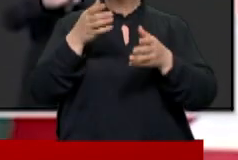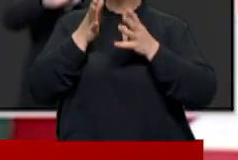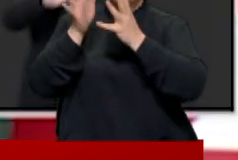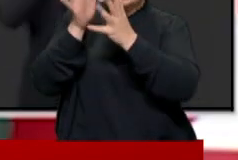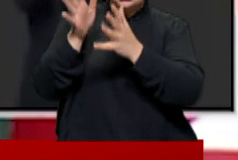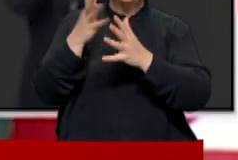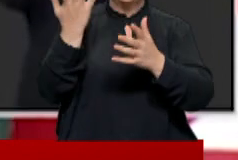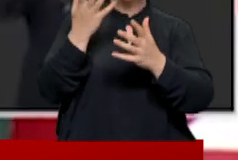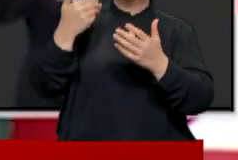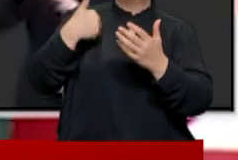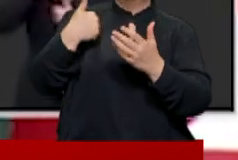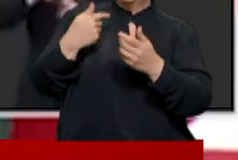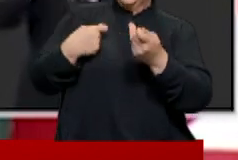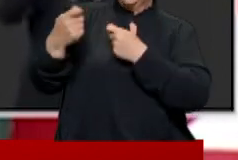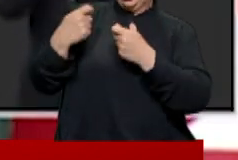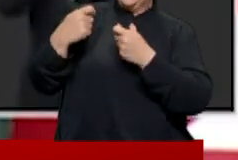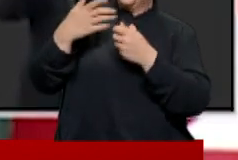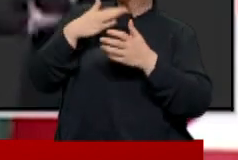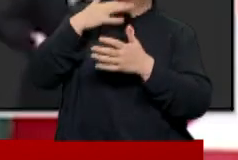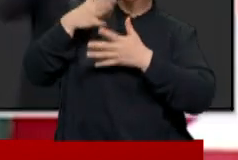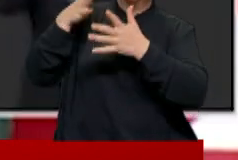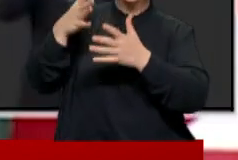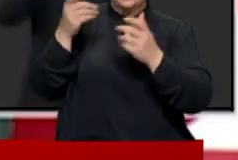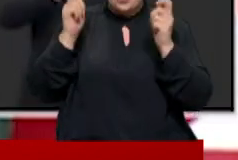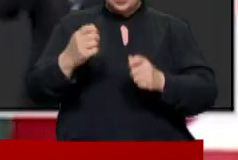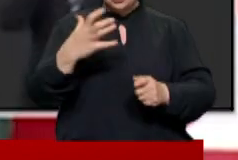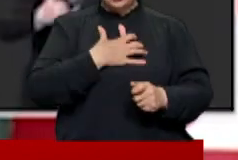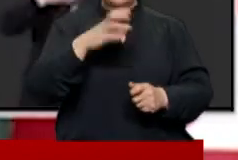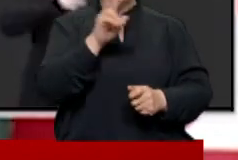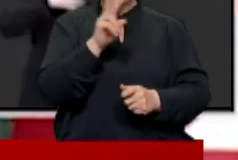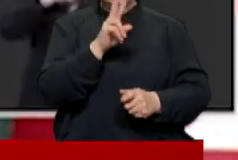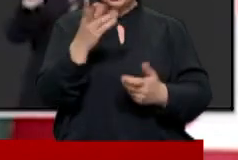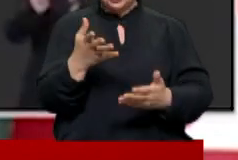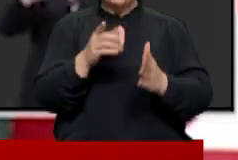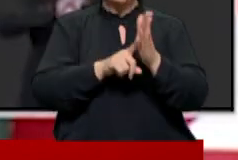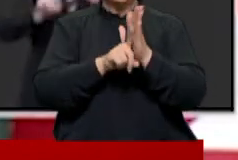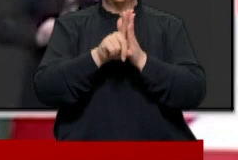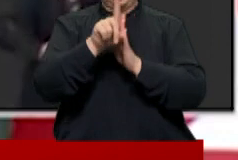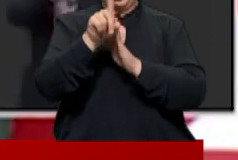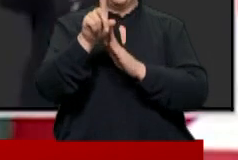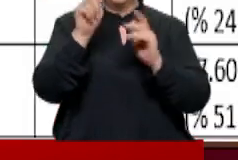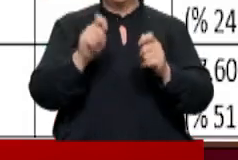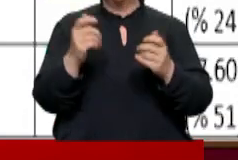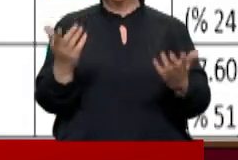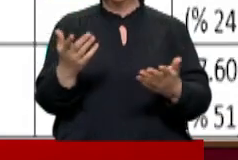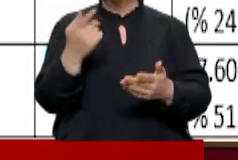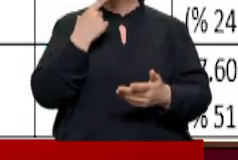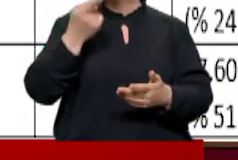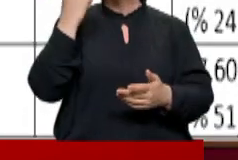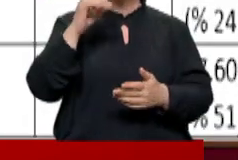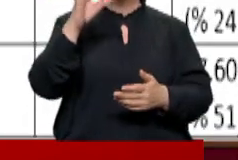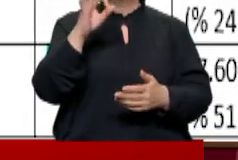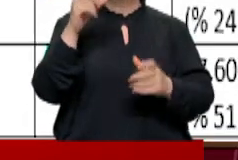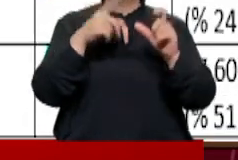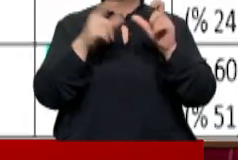İhracat ve cari fazla üzerine bina ettiğimiz kendi modelimizi başarıyla uyguluyoruz. Geçen yılın